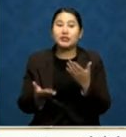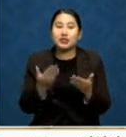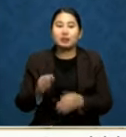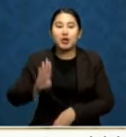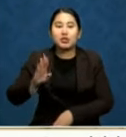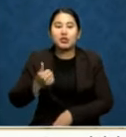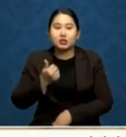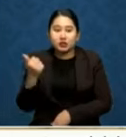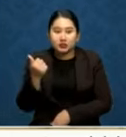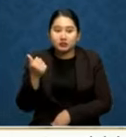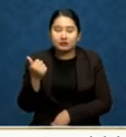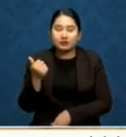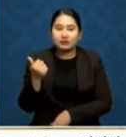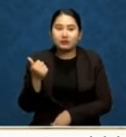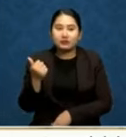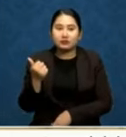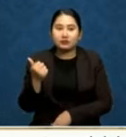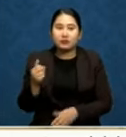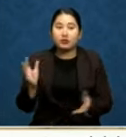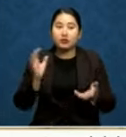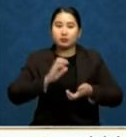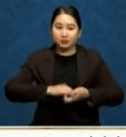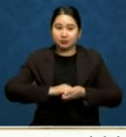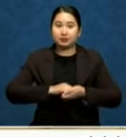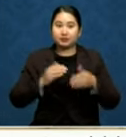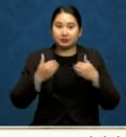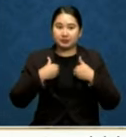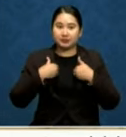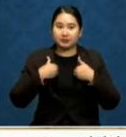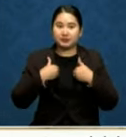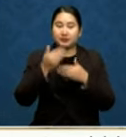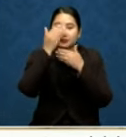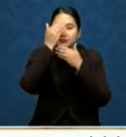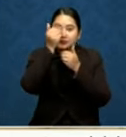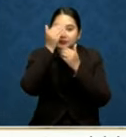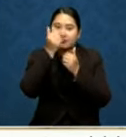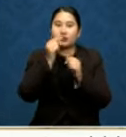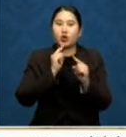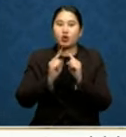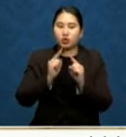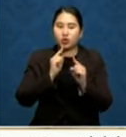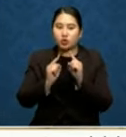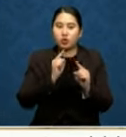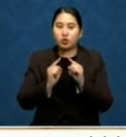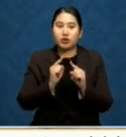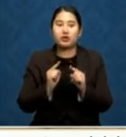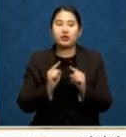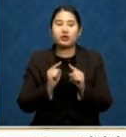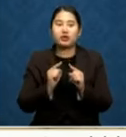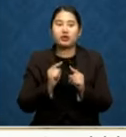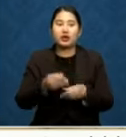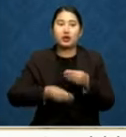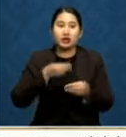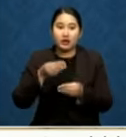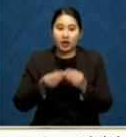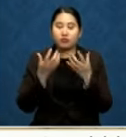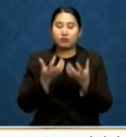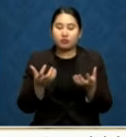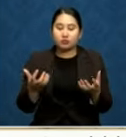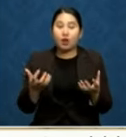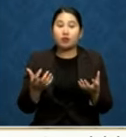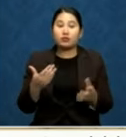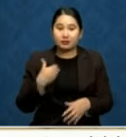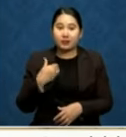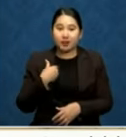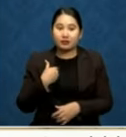กรณ์ท่านได้จับมือหรือว่าท่านได้ให้ความสนใจในการที่จะเสริมศักยภาพให้เอกชนมามีส่วน